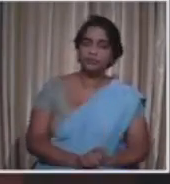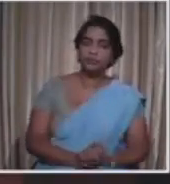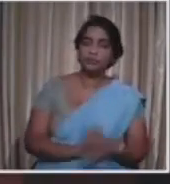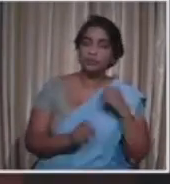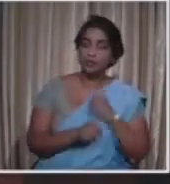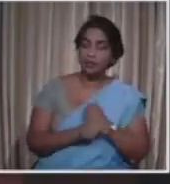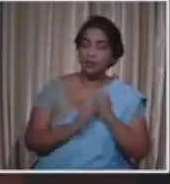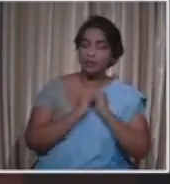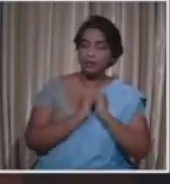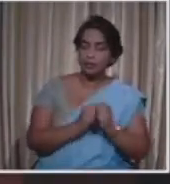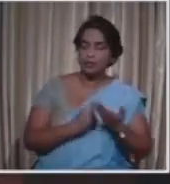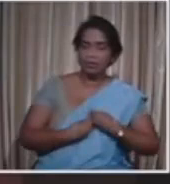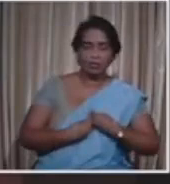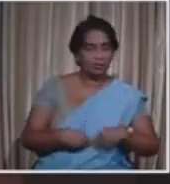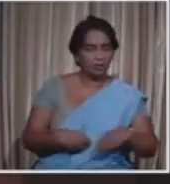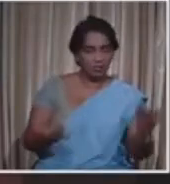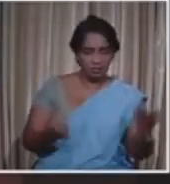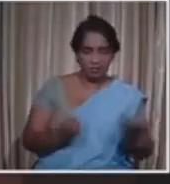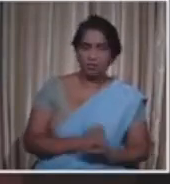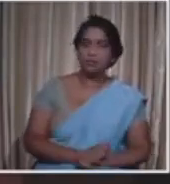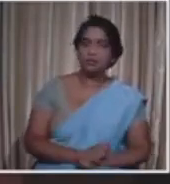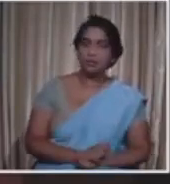රාජ්‍ය සේවකයා අනාතයි